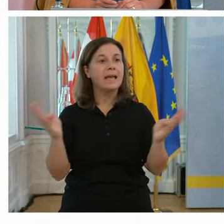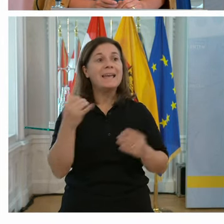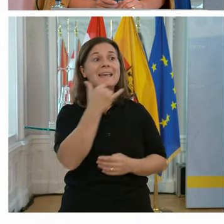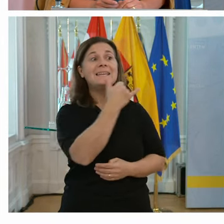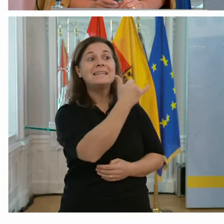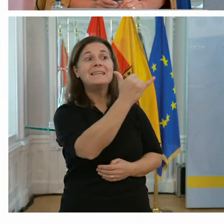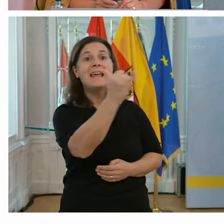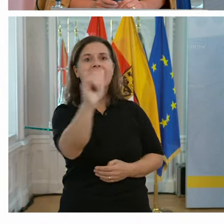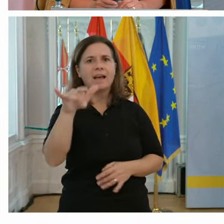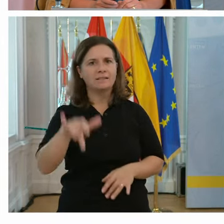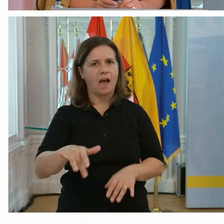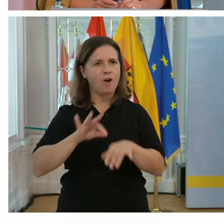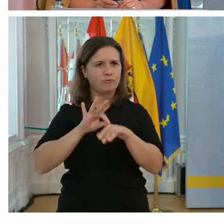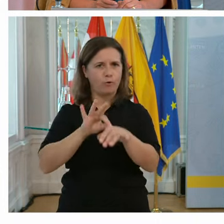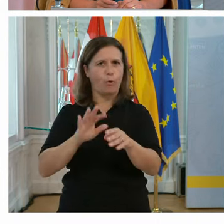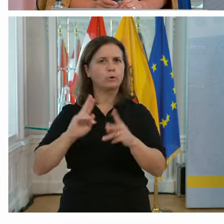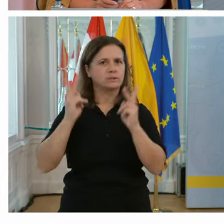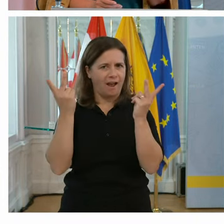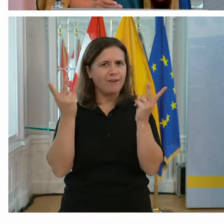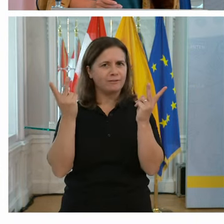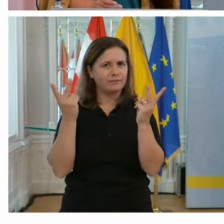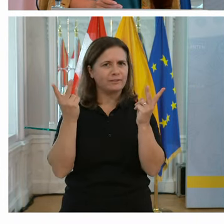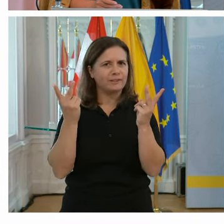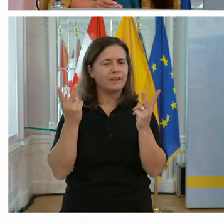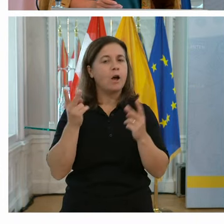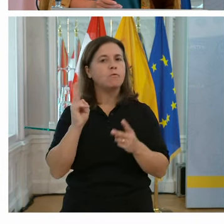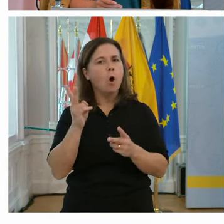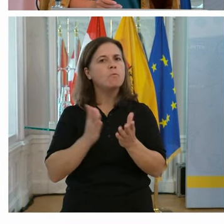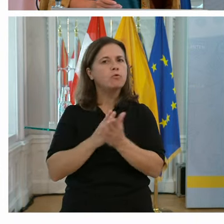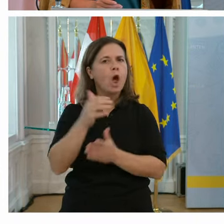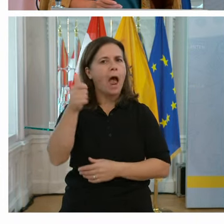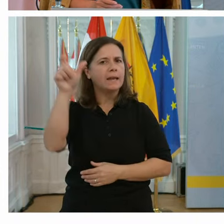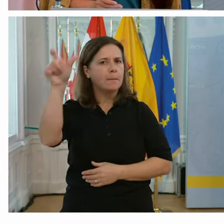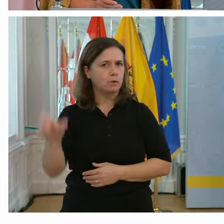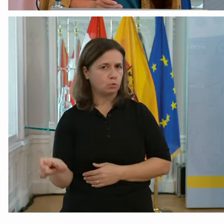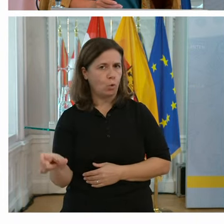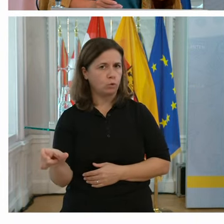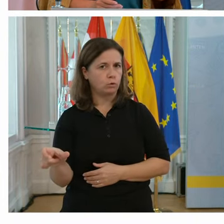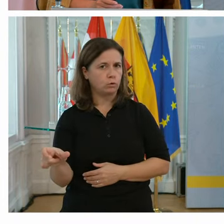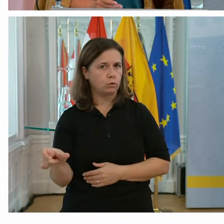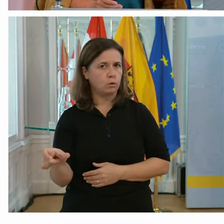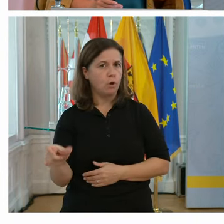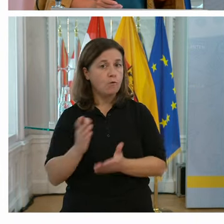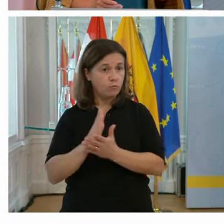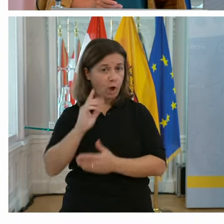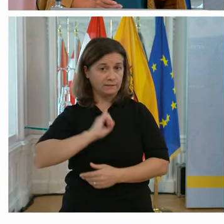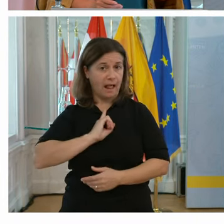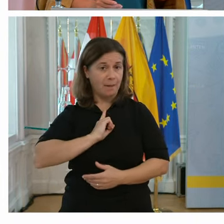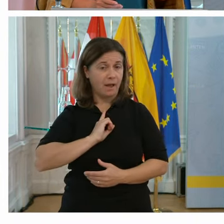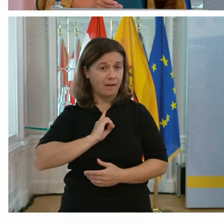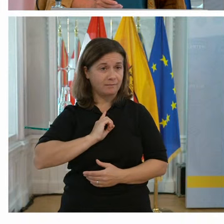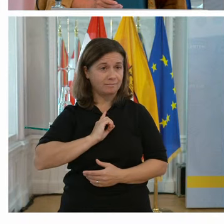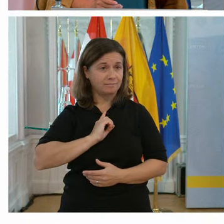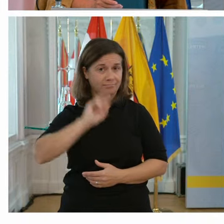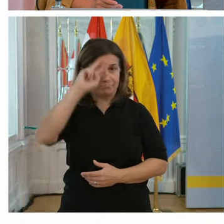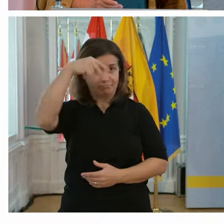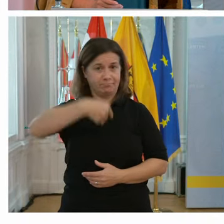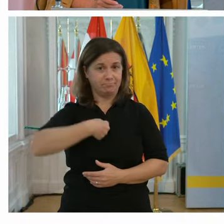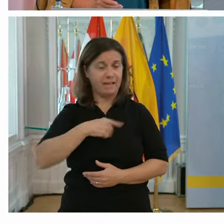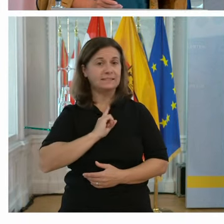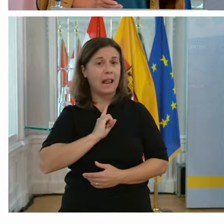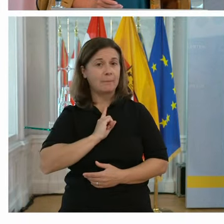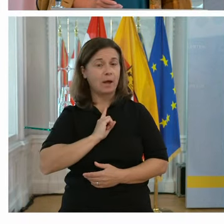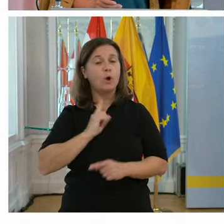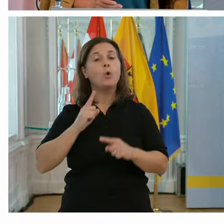ist Führungskraft. Nämlich zumindest für eine Person. Für sich selber.